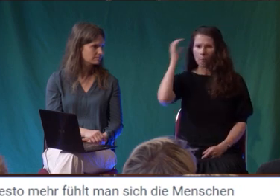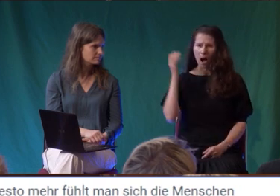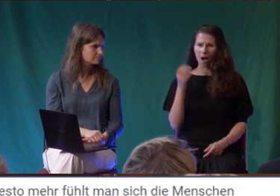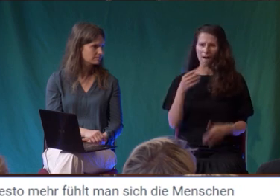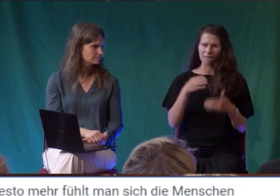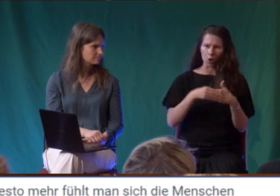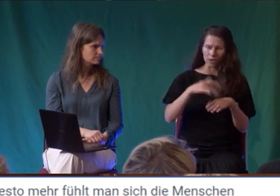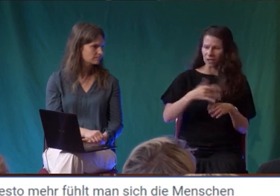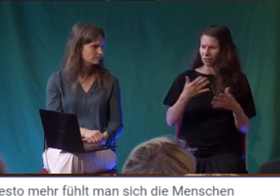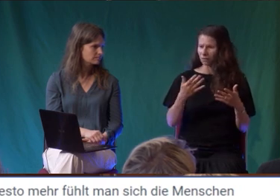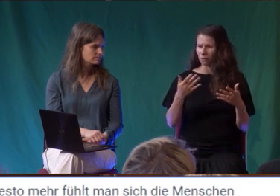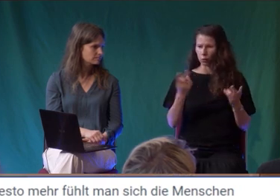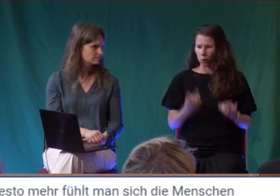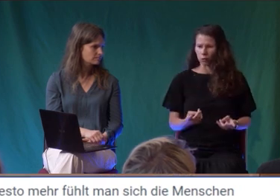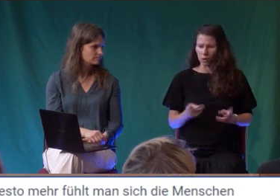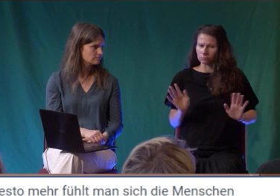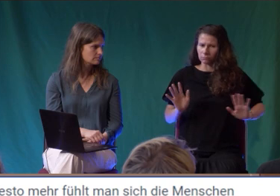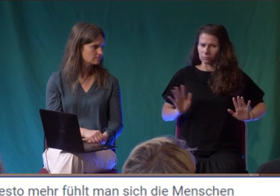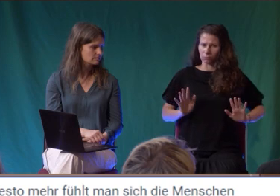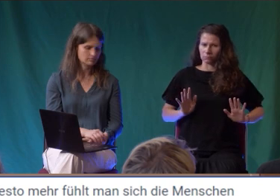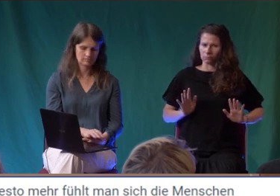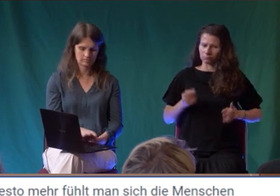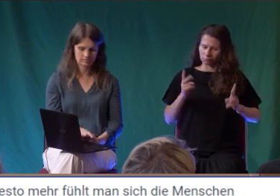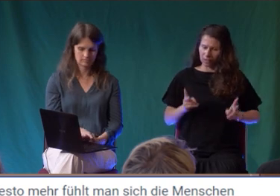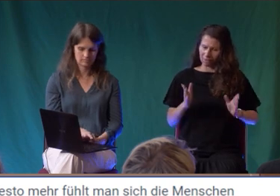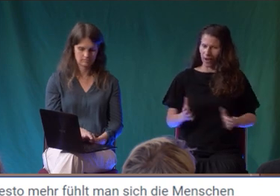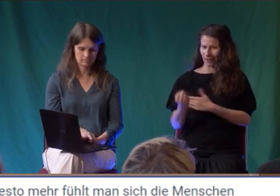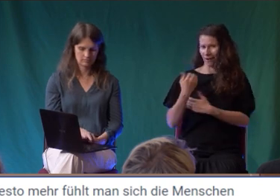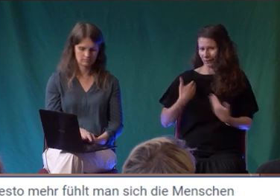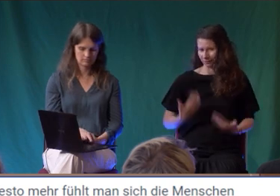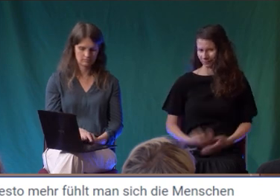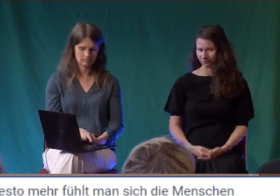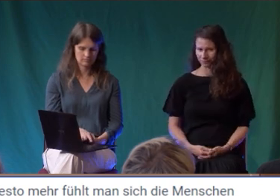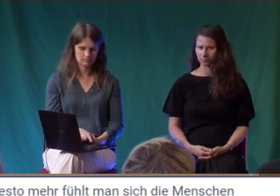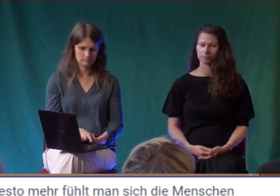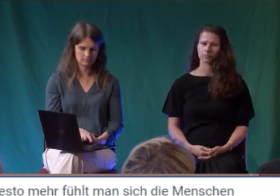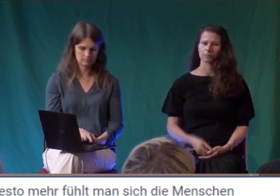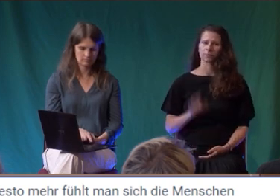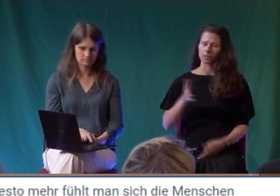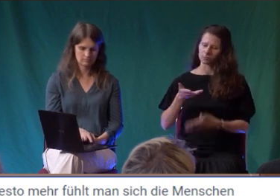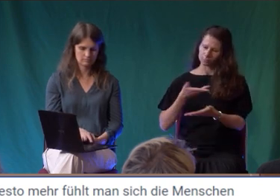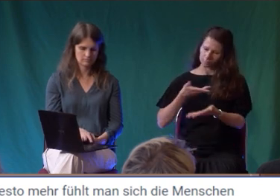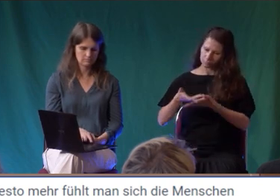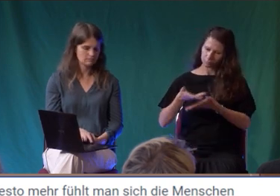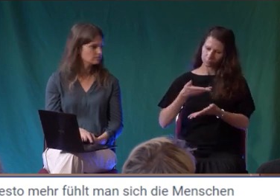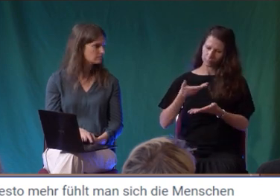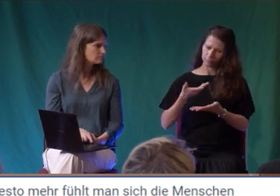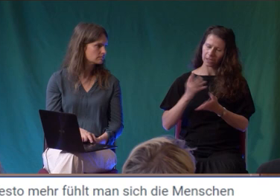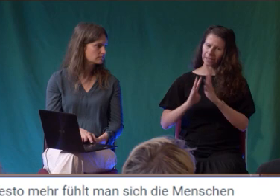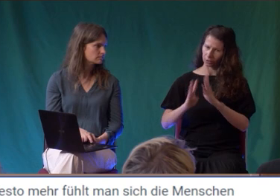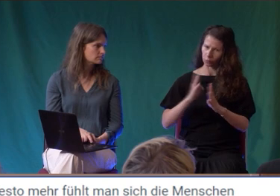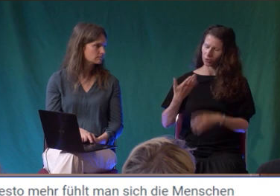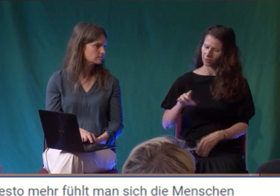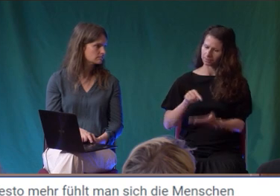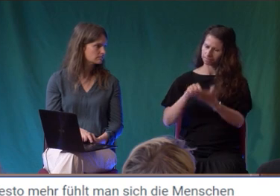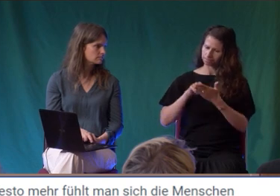immer und aus den Interviews oder den Gesprächen mit den Fachkräften wurde deutlich dass das insbesondere natürlich